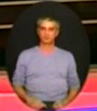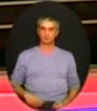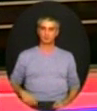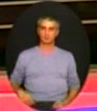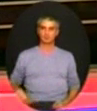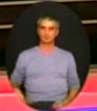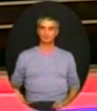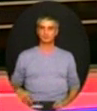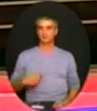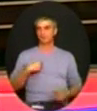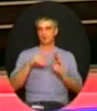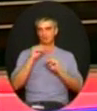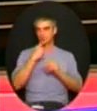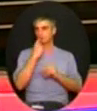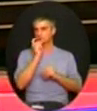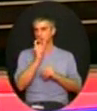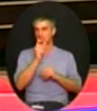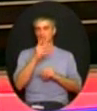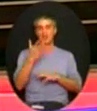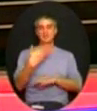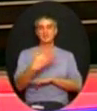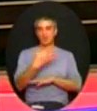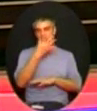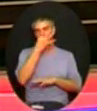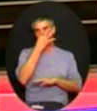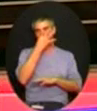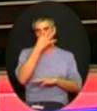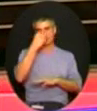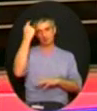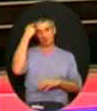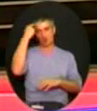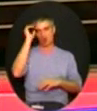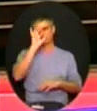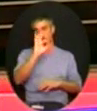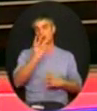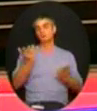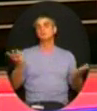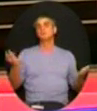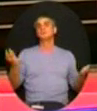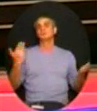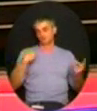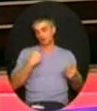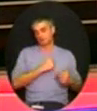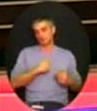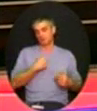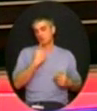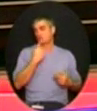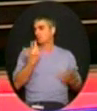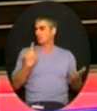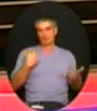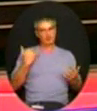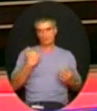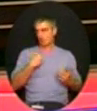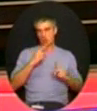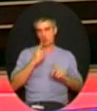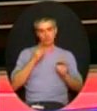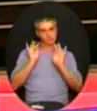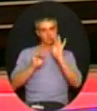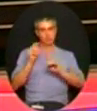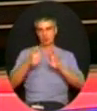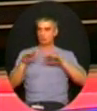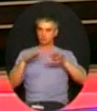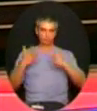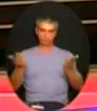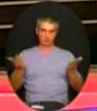ואני אשתמש בביטוי העממי, הדג מסריח מהראש. ואני מצטערת שאני אומרת את הדברים. אני לא נוהגת להשתלח בראש